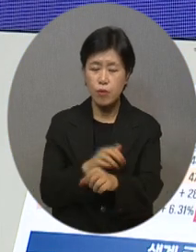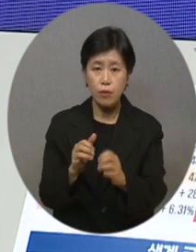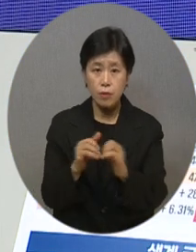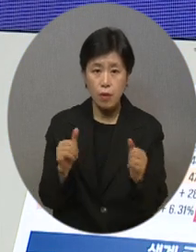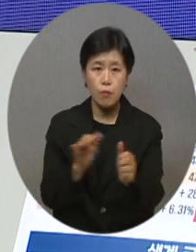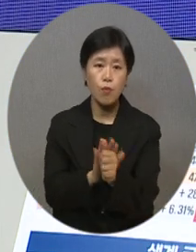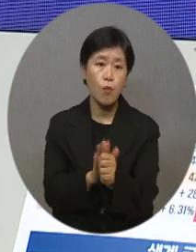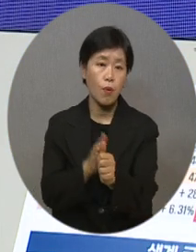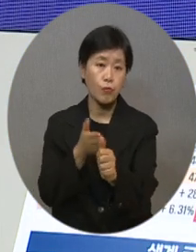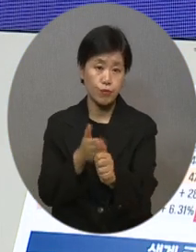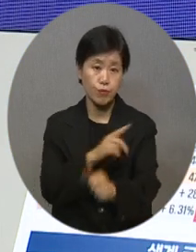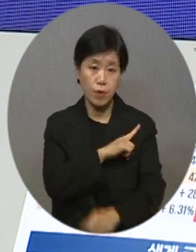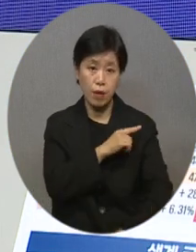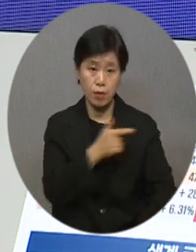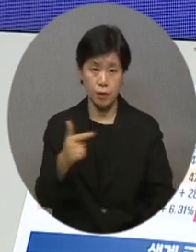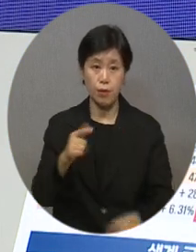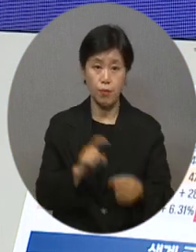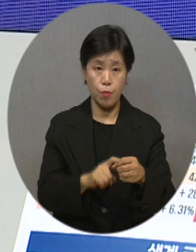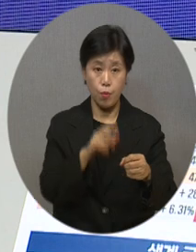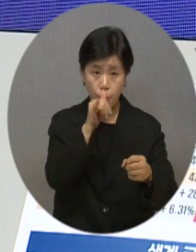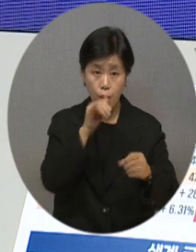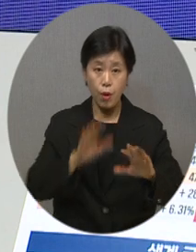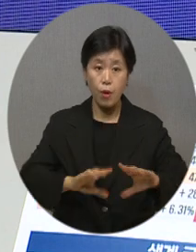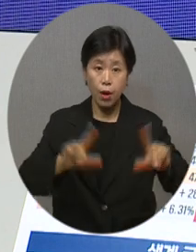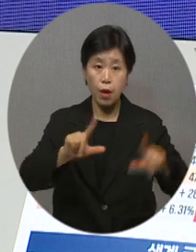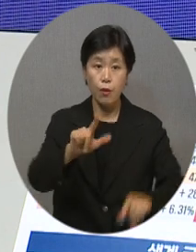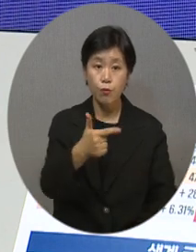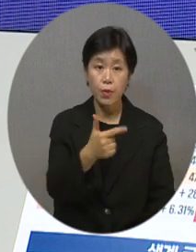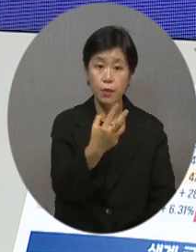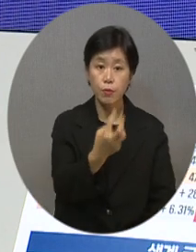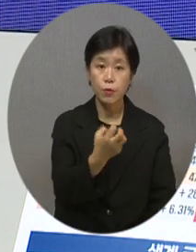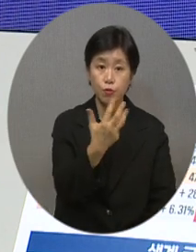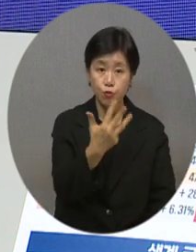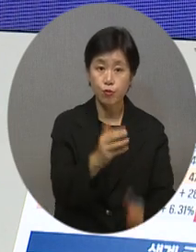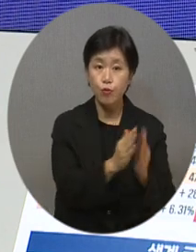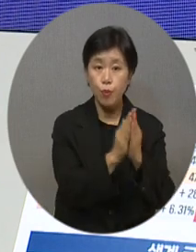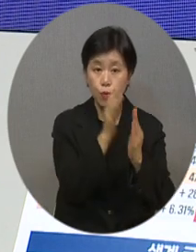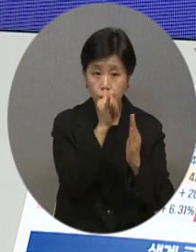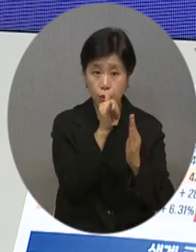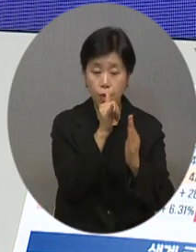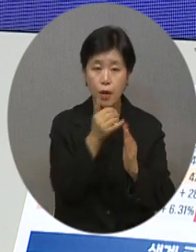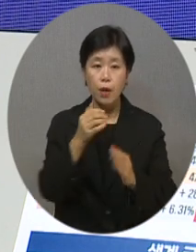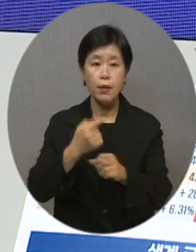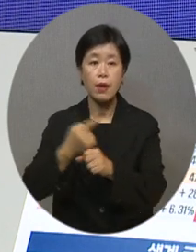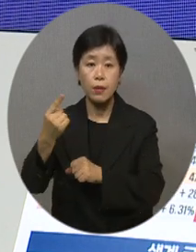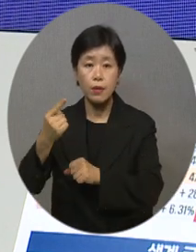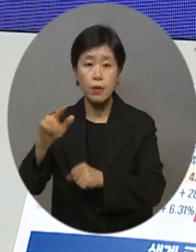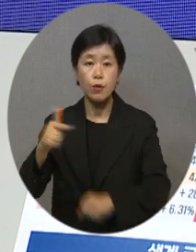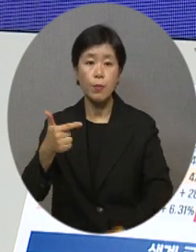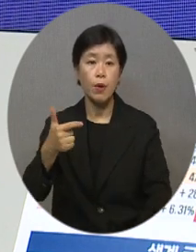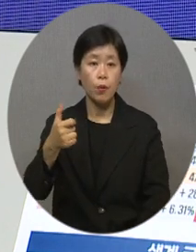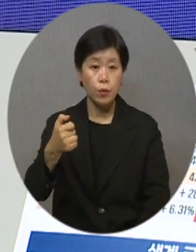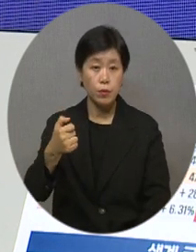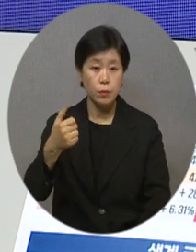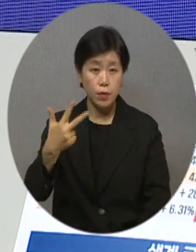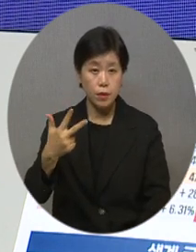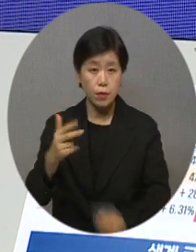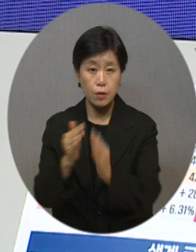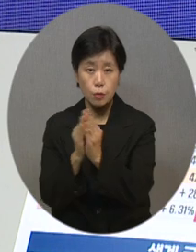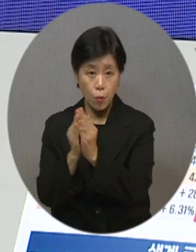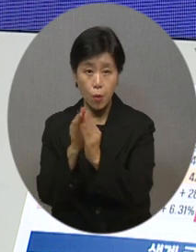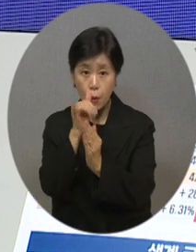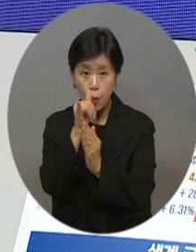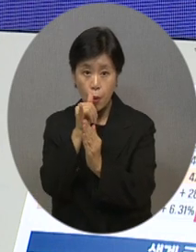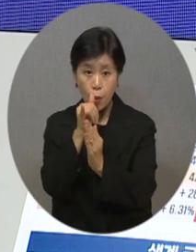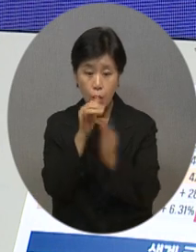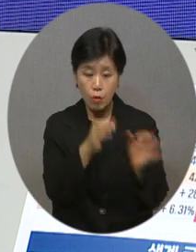예. 아, 우리가 금년에는 639조가 돼 있는데 내년도에는 657조로 해가지고 18조가 늘어났고